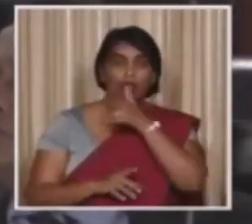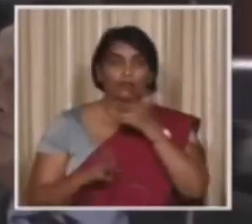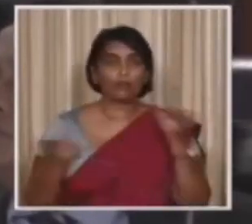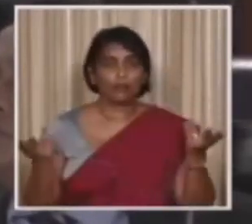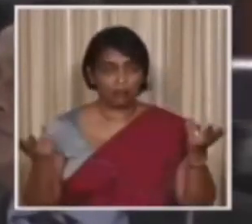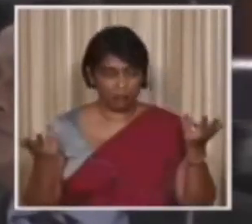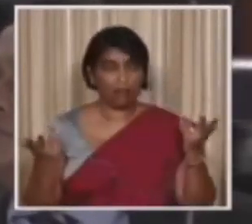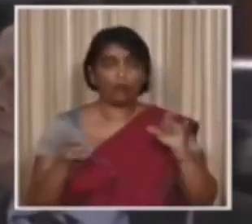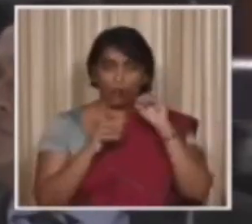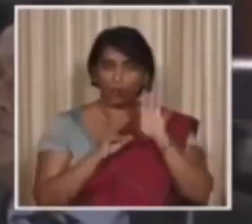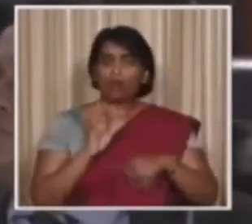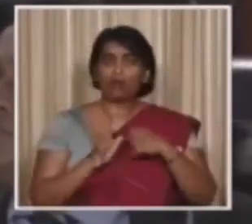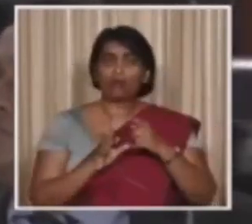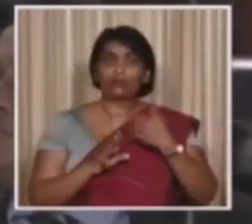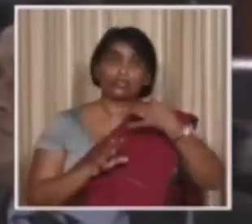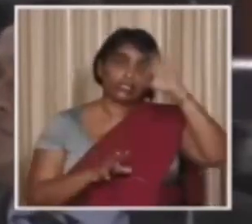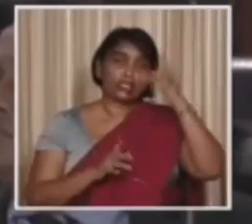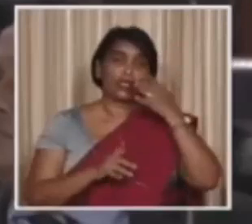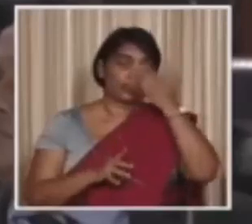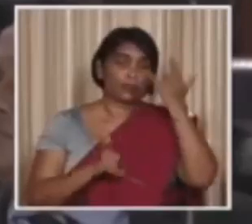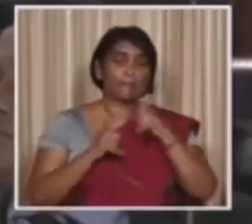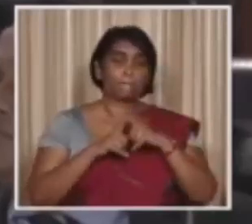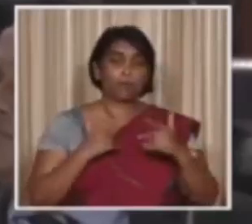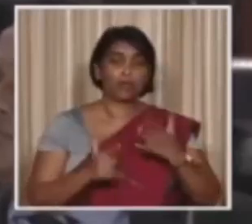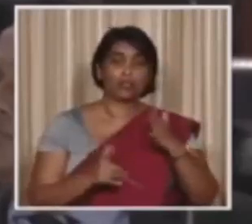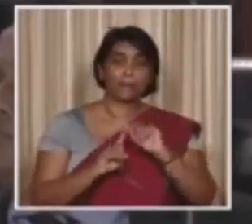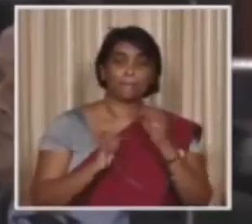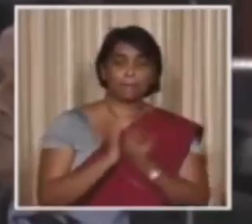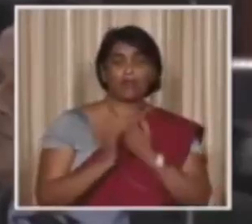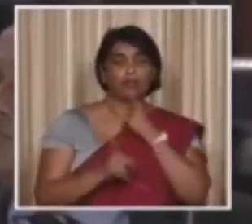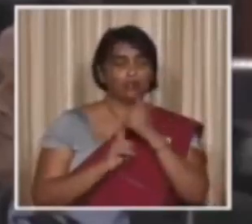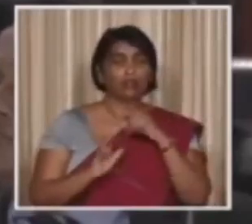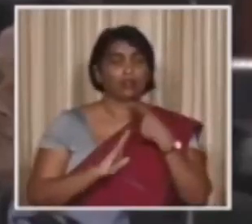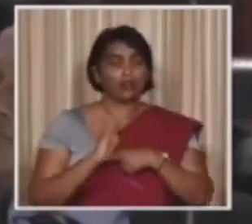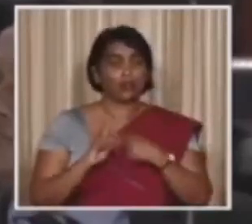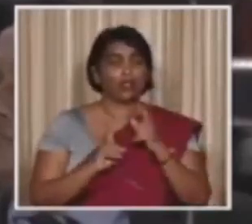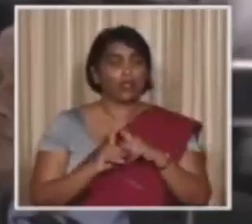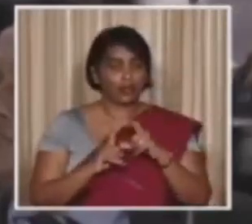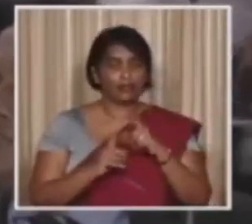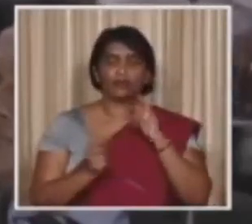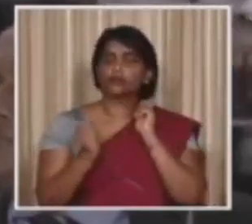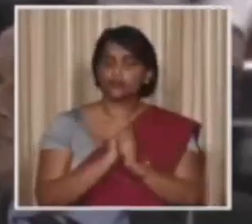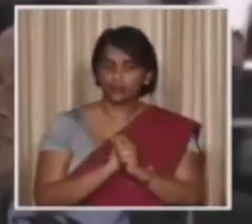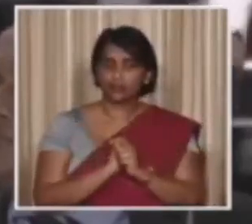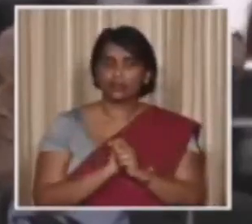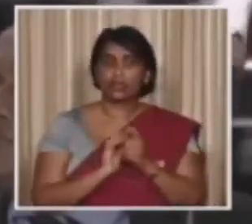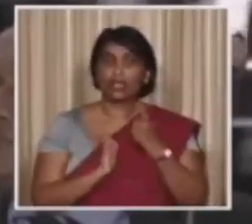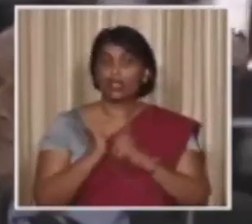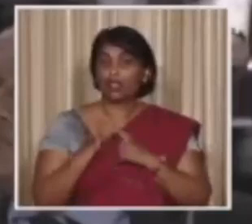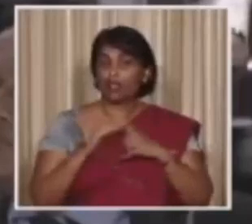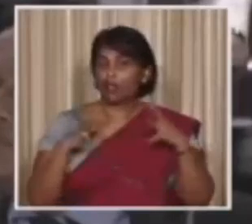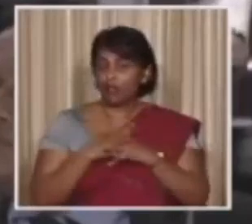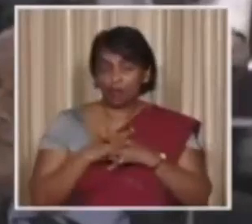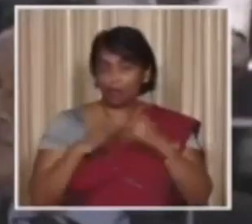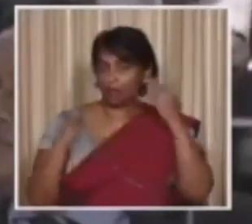බෑ. එහෙම මිනිස්සු මේ සෝ භාෂා ප්‍රතිපදිත කරලා කතා කරනවා. ඒ නිසා මම හිතනවා මේ රටේ අධ්‍යාපන ක්‍රම වෙනස් වෙන්න ඕනේ. මම මේ කියන්නේ නීති අධ්‍යාපනය